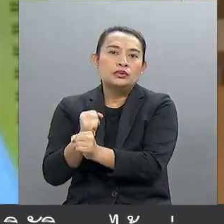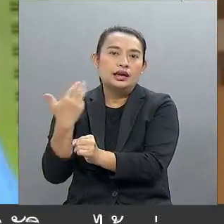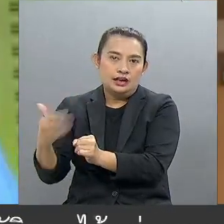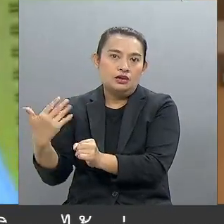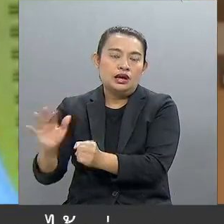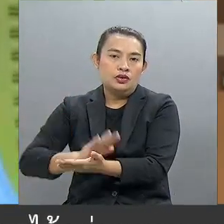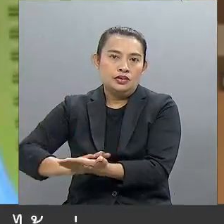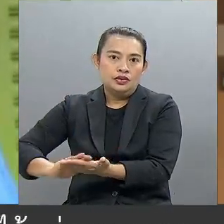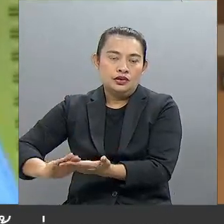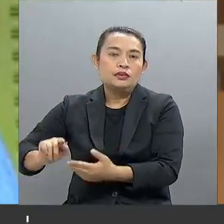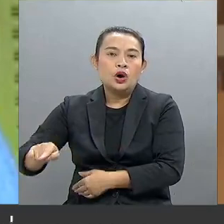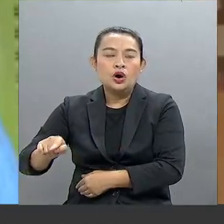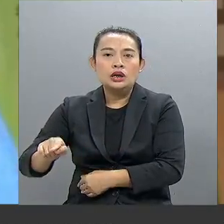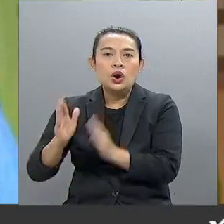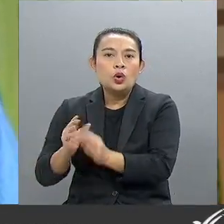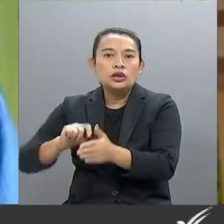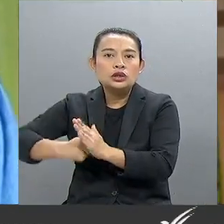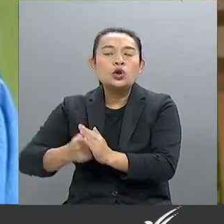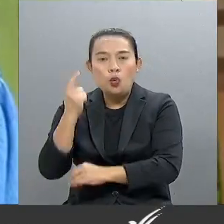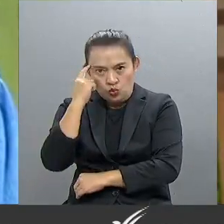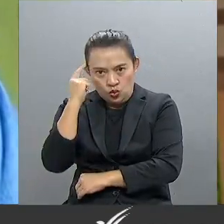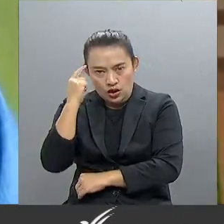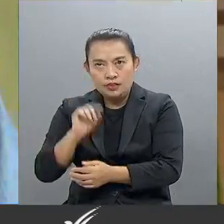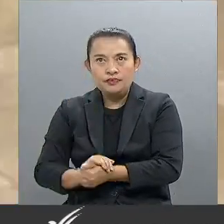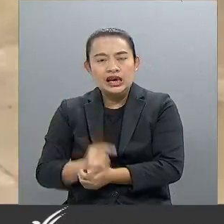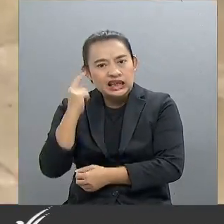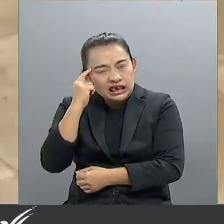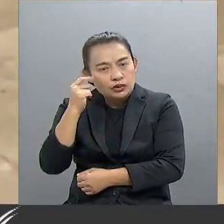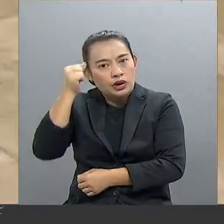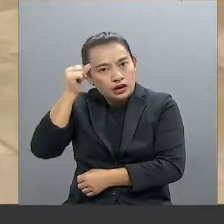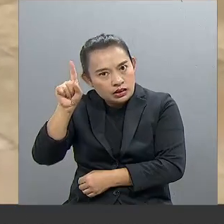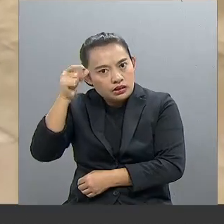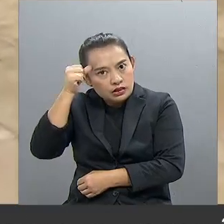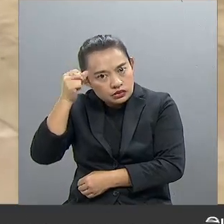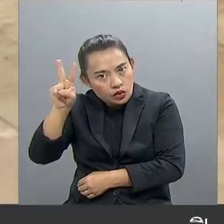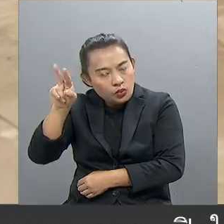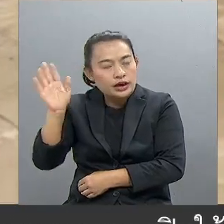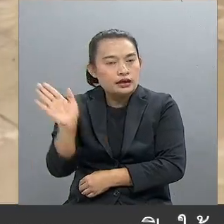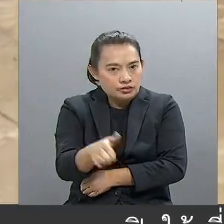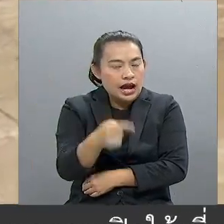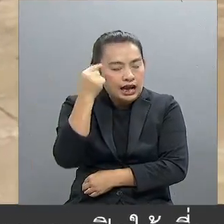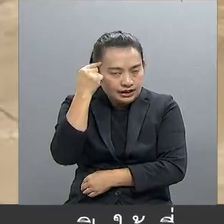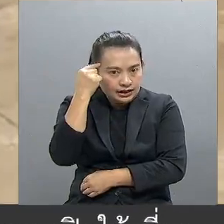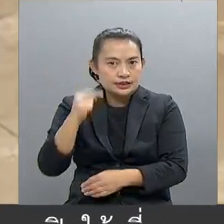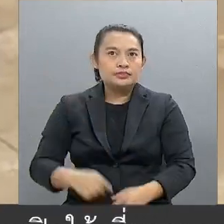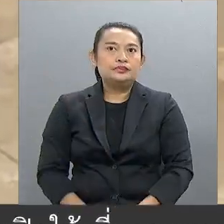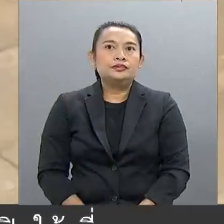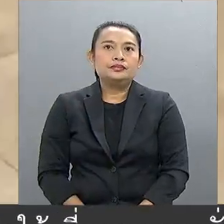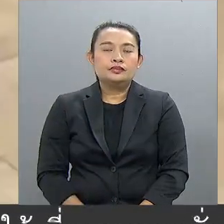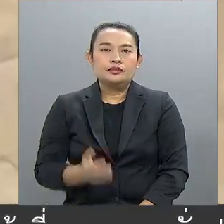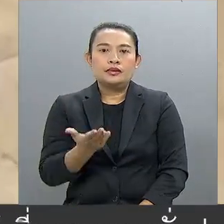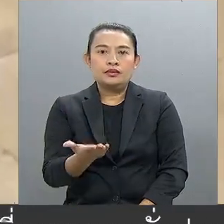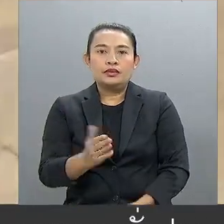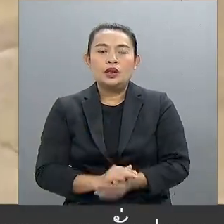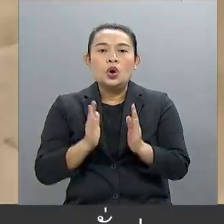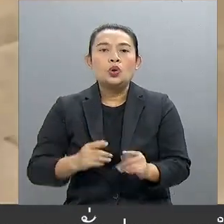แล้วผมเชื่อว่าวันสองวันอย่างน้อยก็น่าจะเรียบร้อย นอกจากนี้ในกัมปนาทก็บอกว่าสำหรับผู้ที่บาดเจ็บตอนนี้รักษ